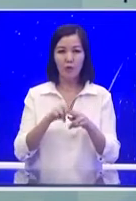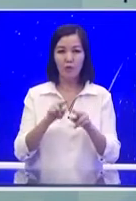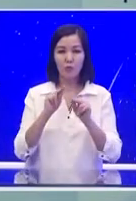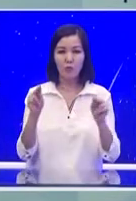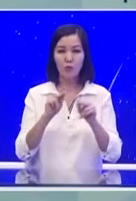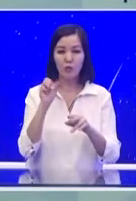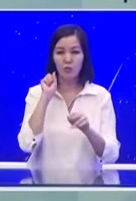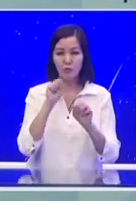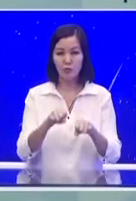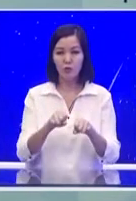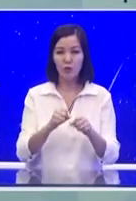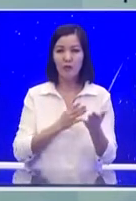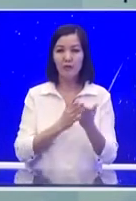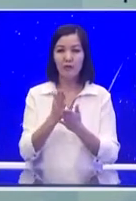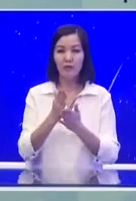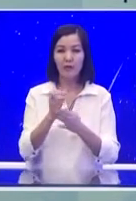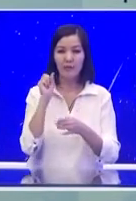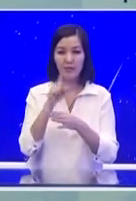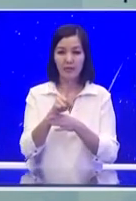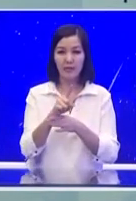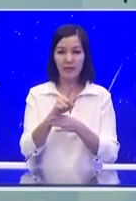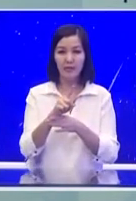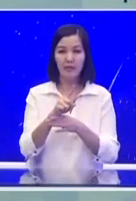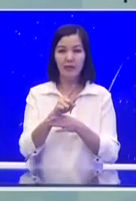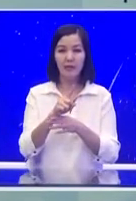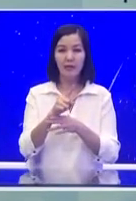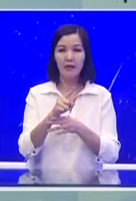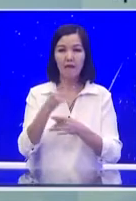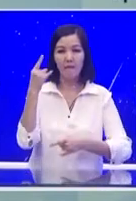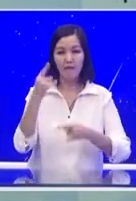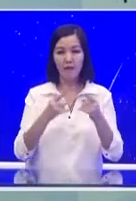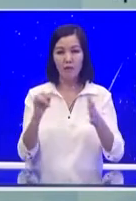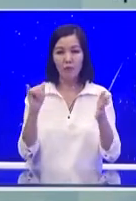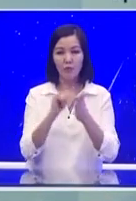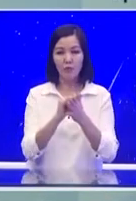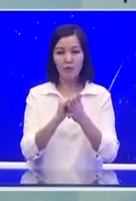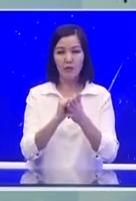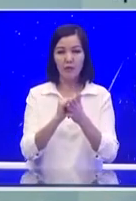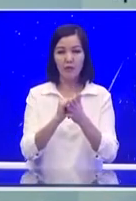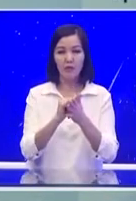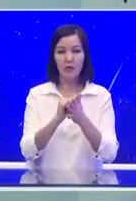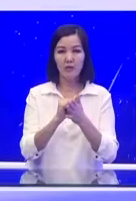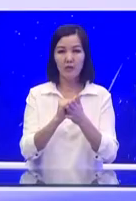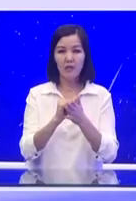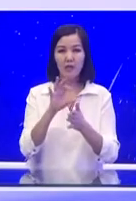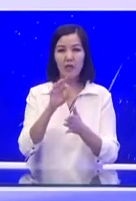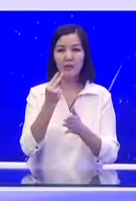он может направлять задания, прикреплять видеоуроки и оценивать своего ученика.